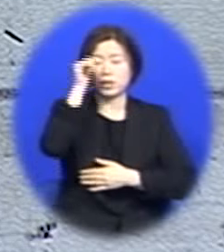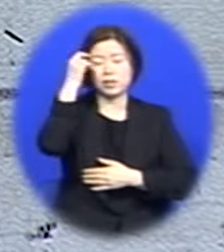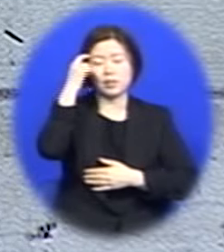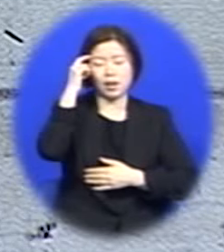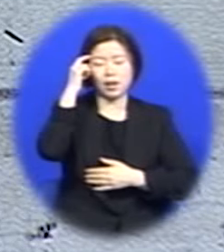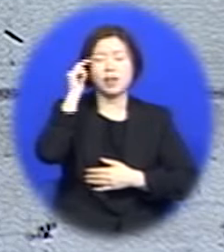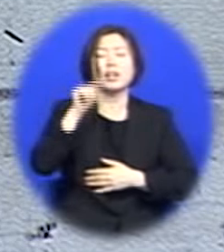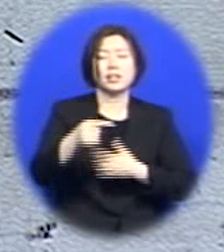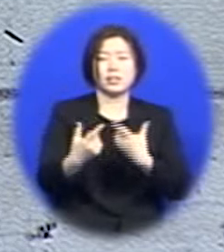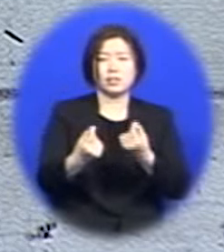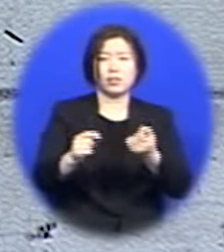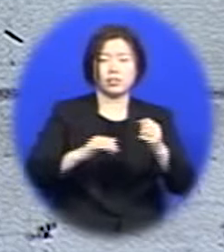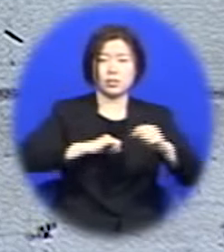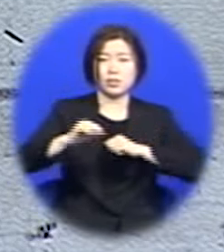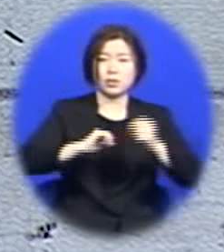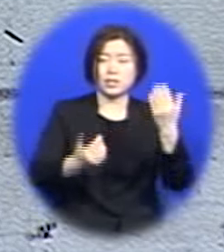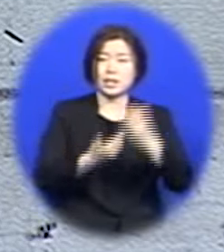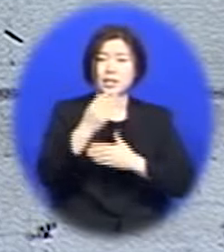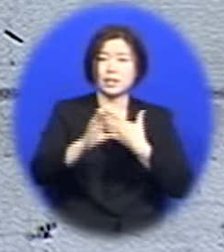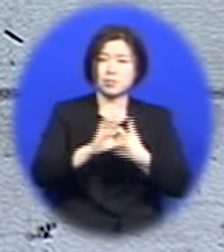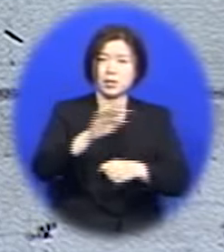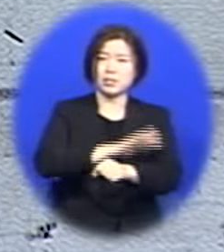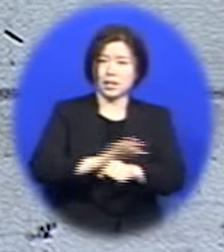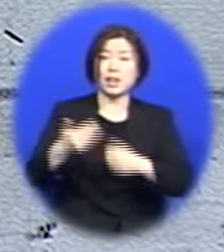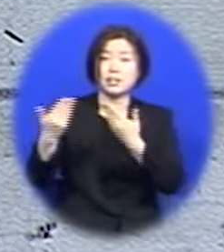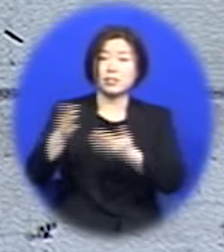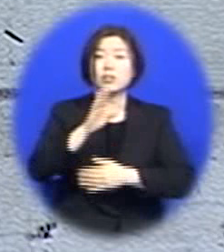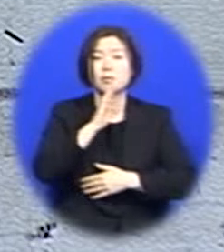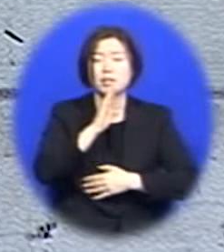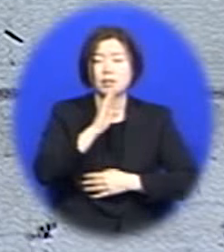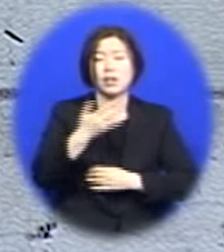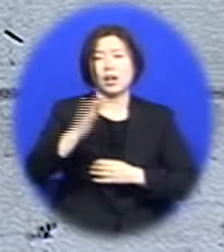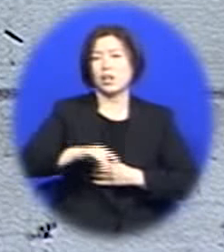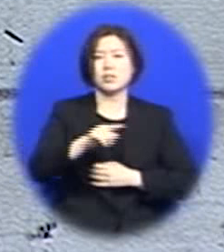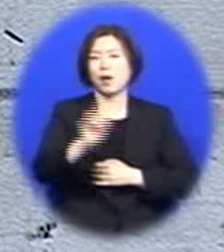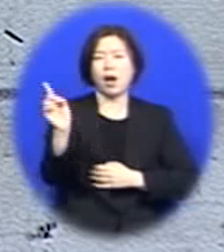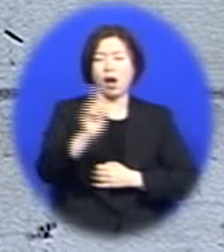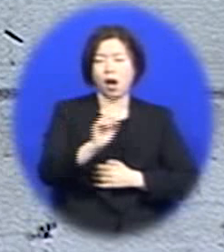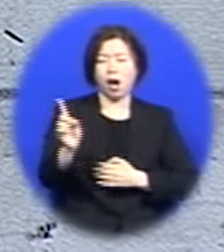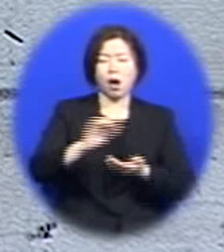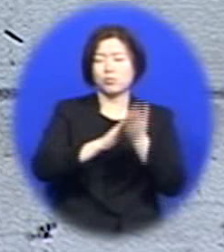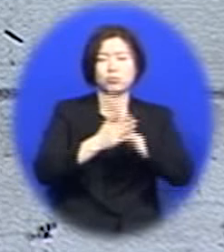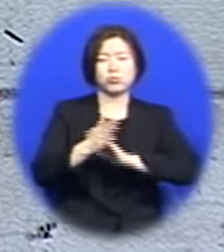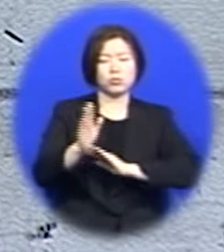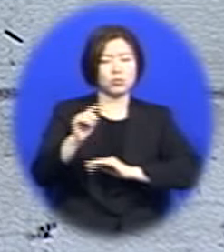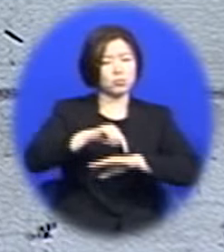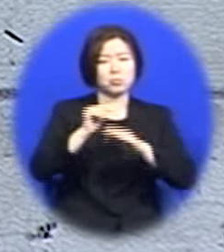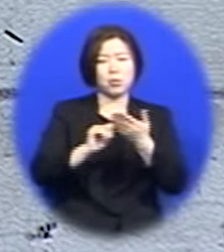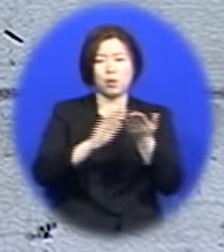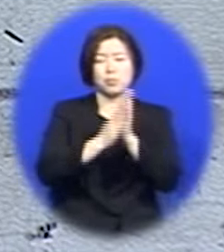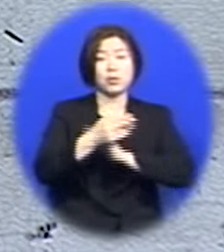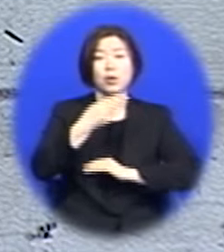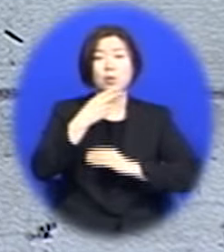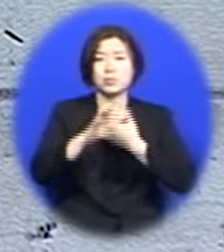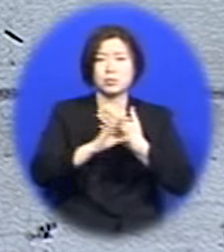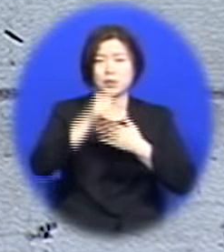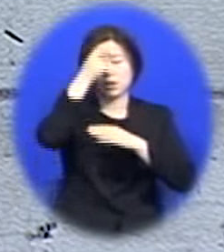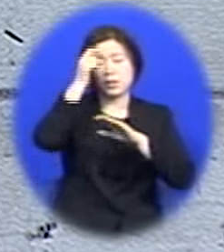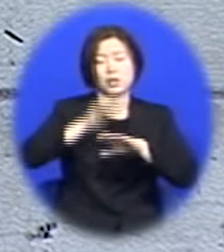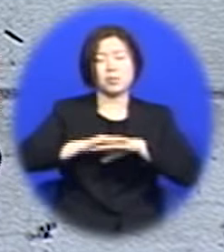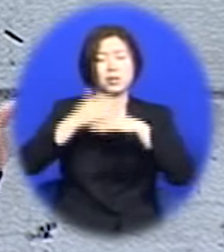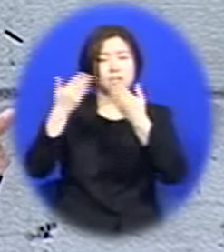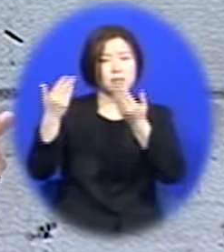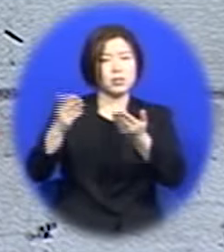거예요. 그러나 그런 역사가 일어나지 않았다 그러면 나는 지금 예배 드린 거 아니라는 거예요.